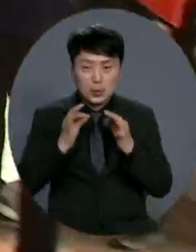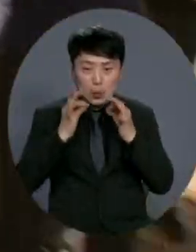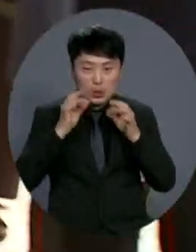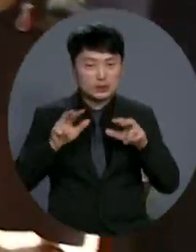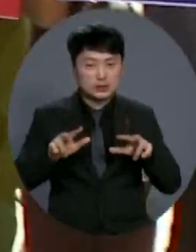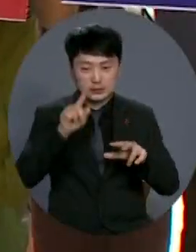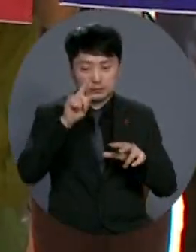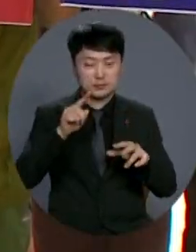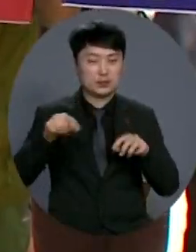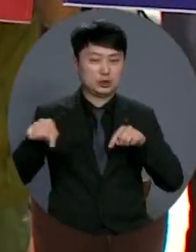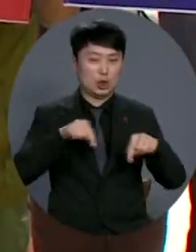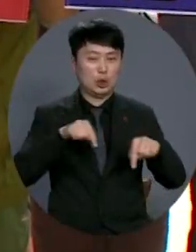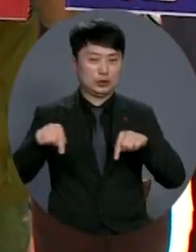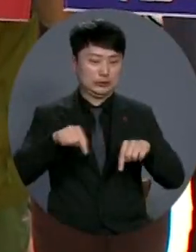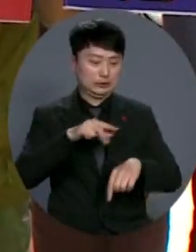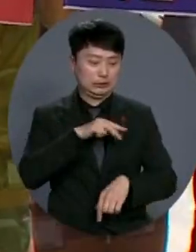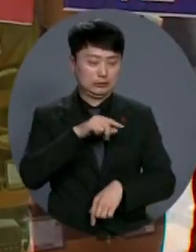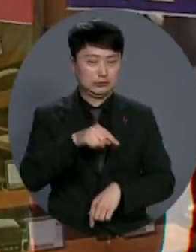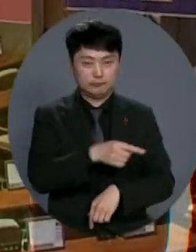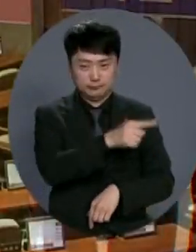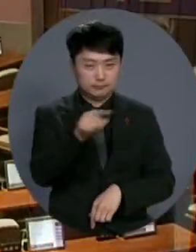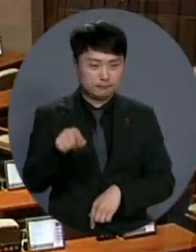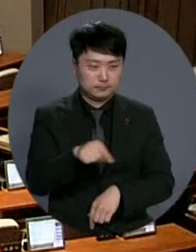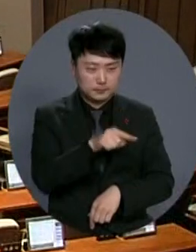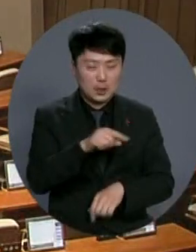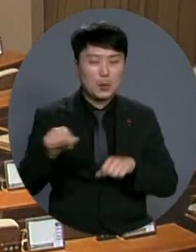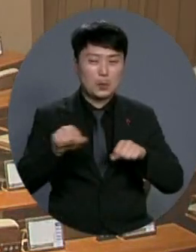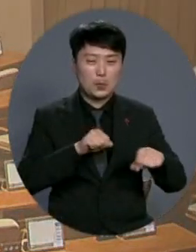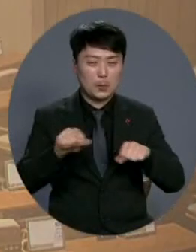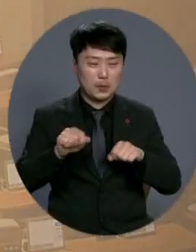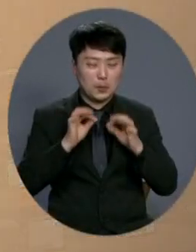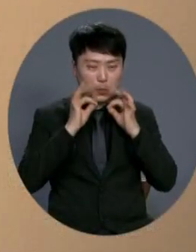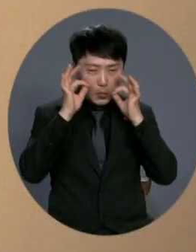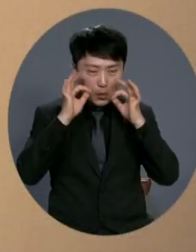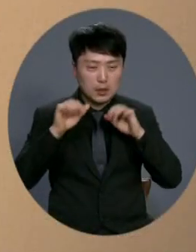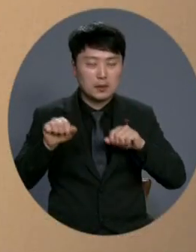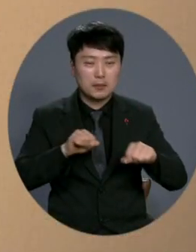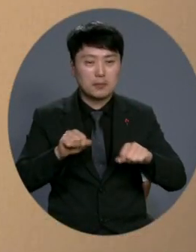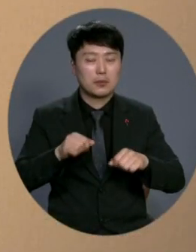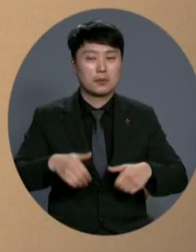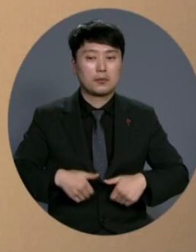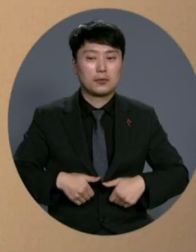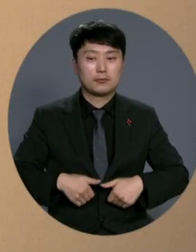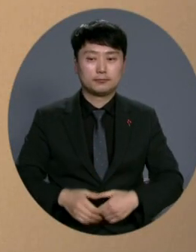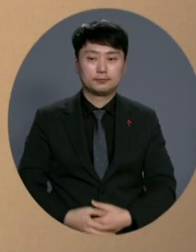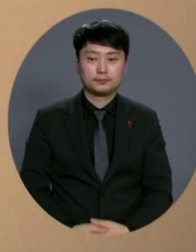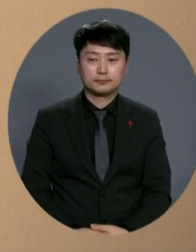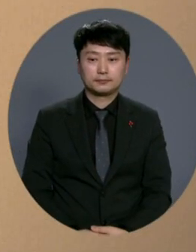이제는 정치권이 적극적으로 나서야 한다는 목소리가 나옵니다. MBC 뉴스 박성아입니다.